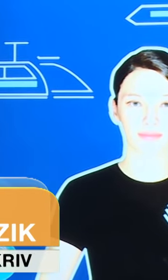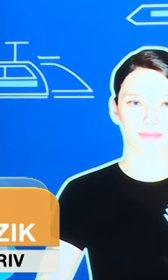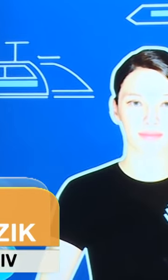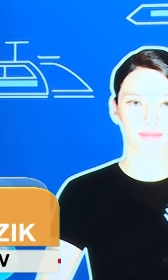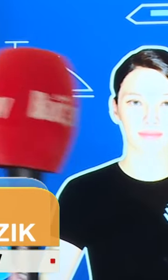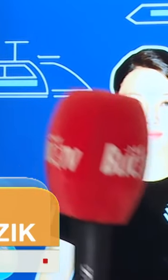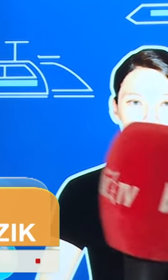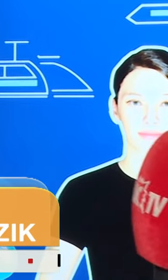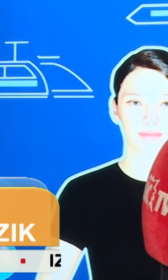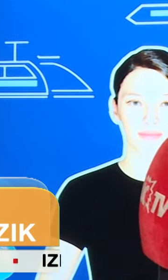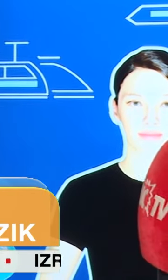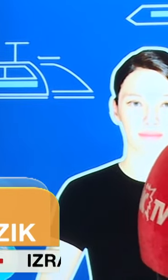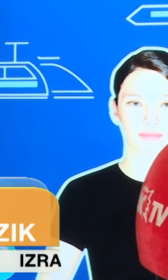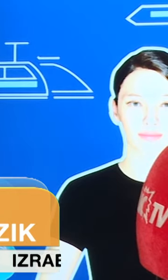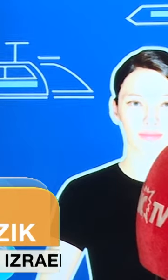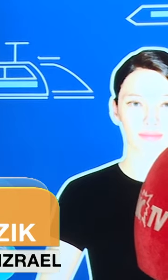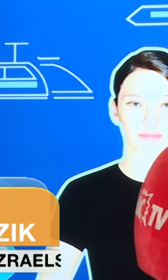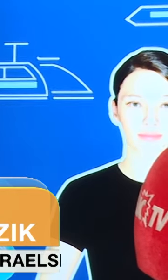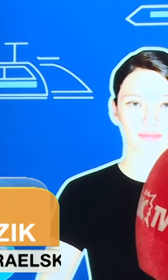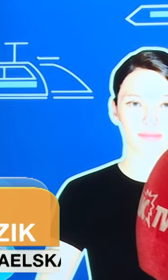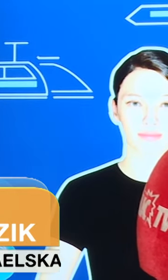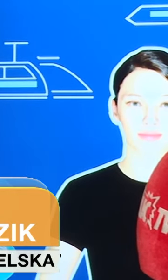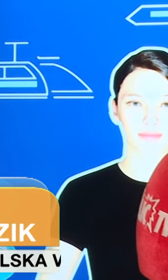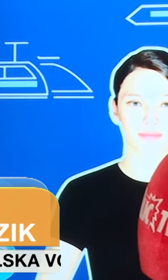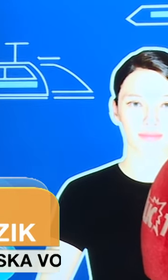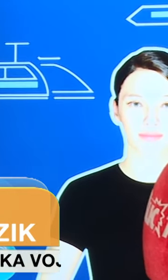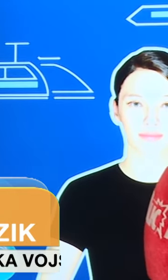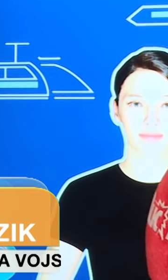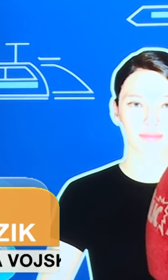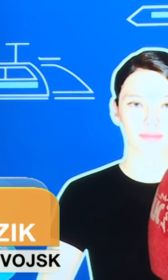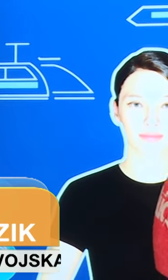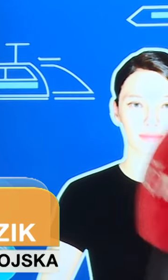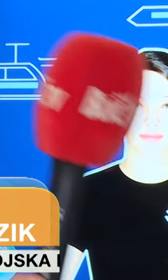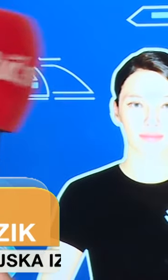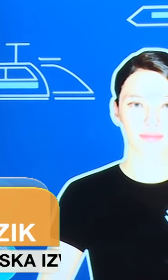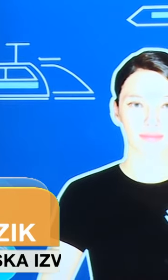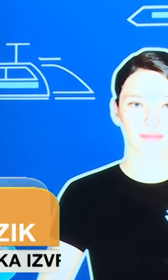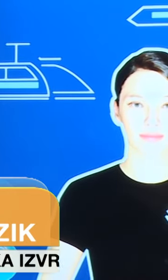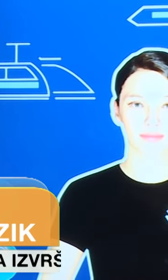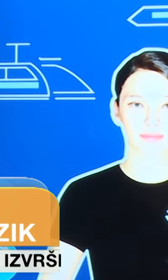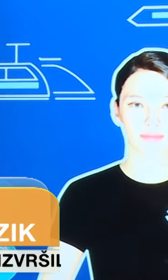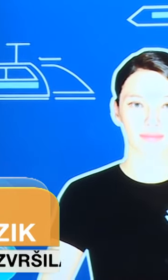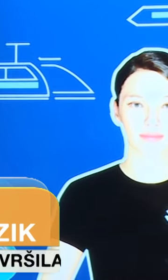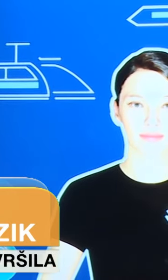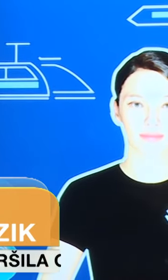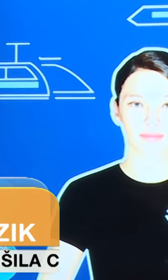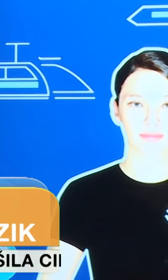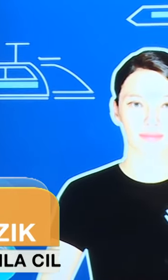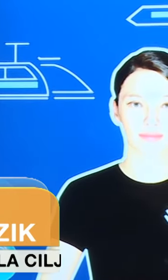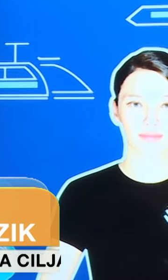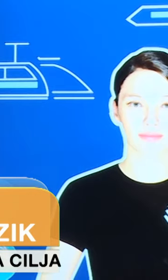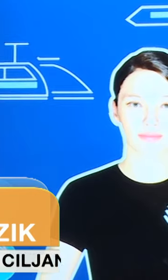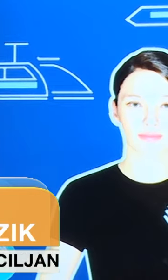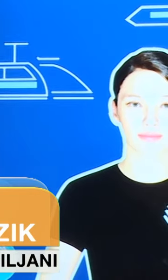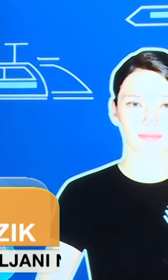želja. A komu je potreban ovakav jedan start-up američkom tržištu ili našem potrebniji? Start-up je potreban